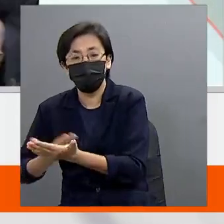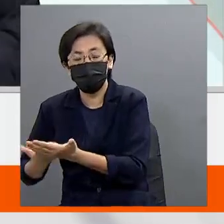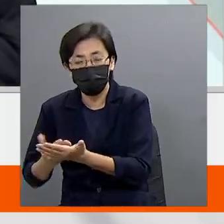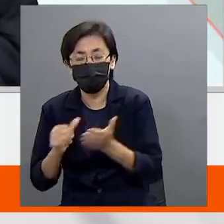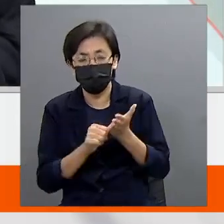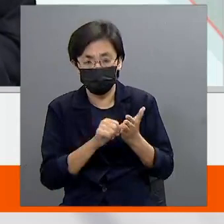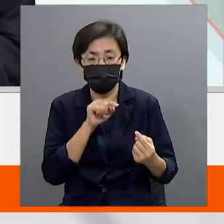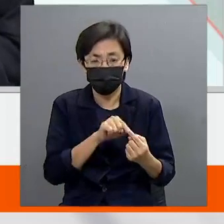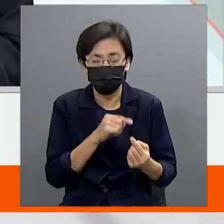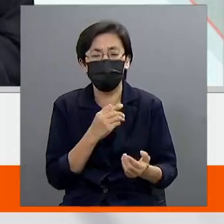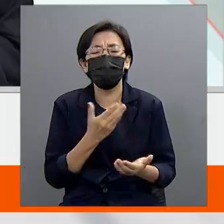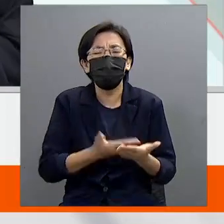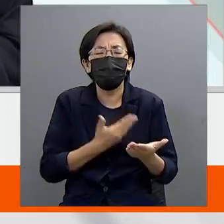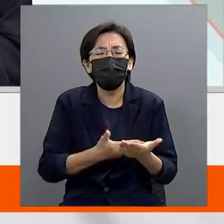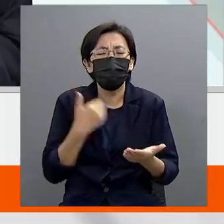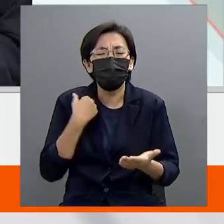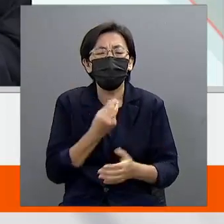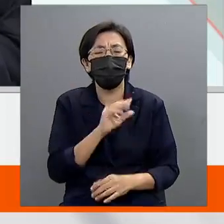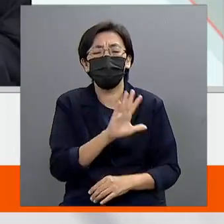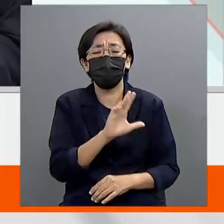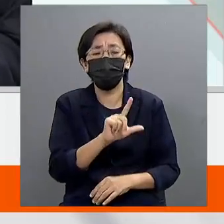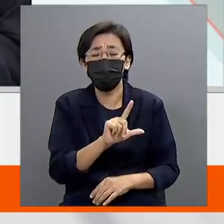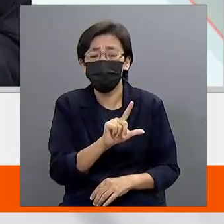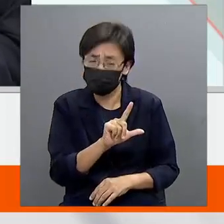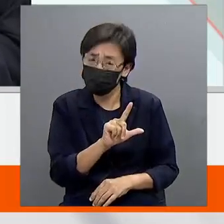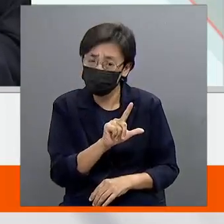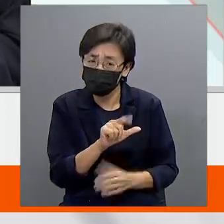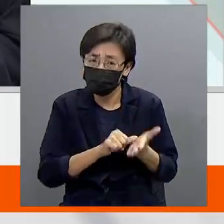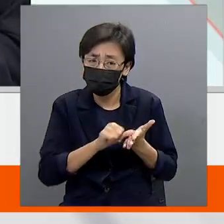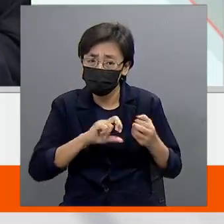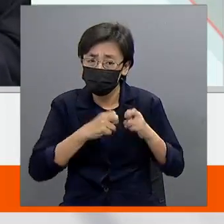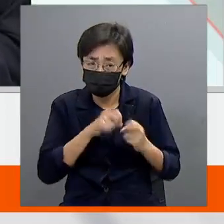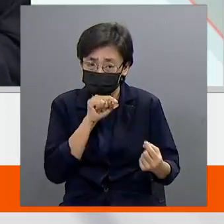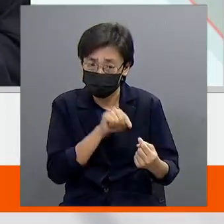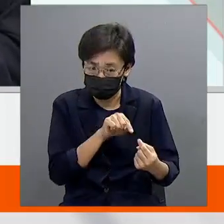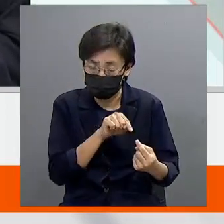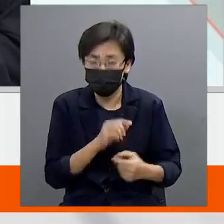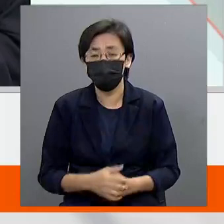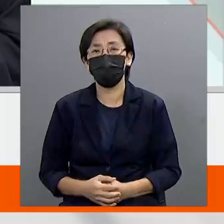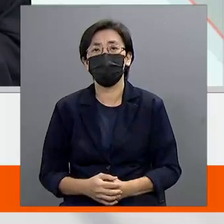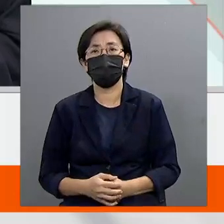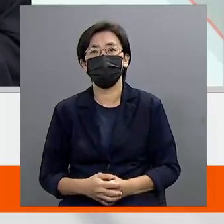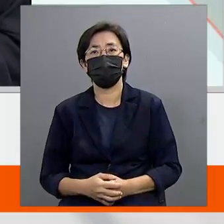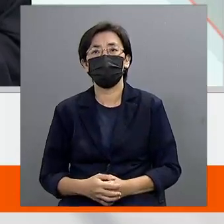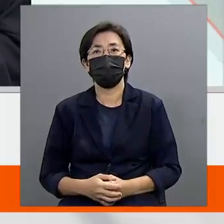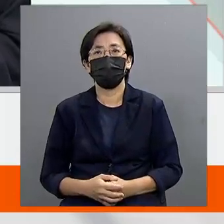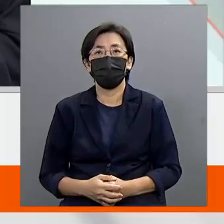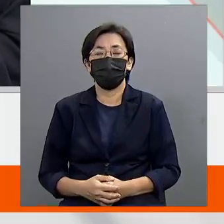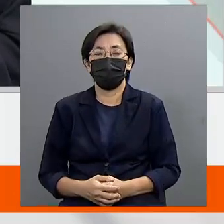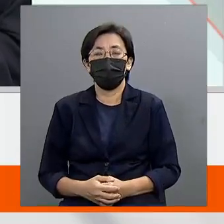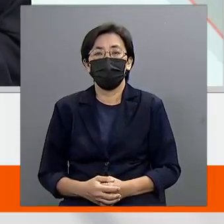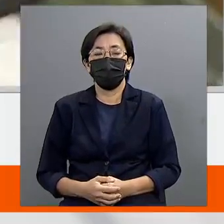ประมาณ5ล้านใบเท่านั้นนะคะ นั่นแหละครับอันนี้เพราะตอนนี้มันยังเรียกว่ายังประกาศชัยชนะไ